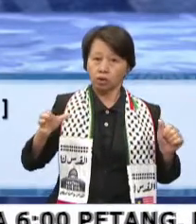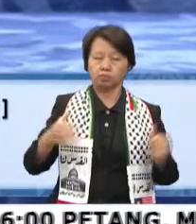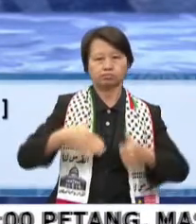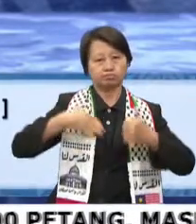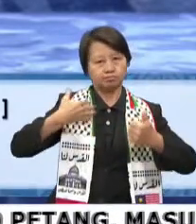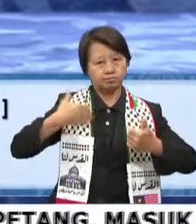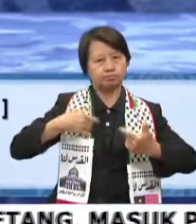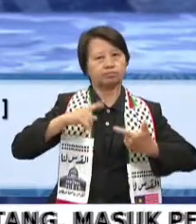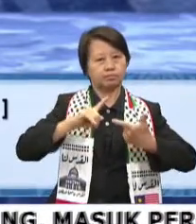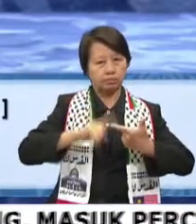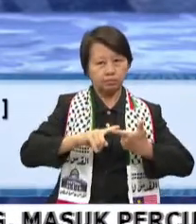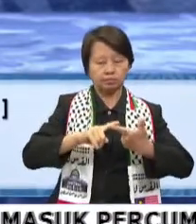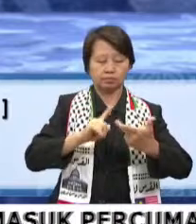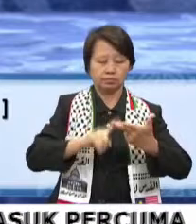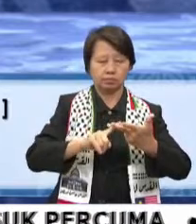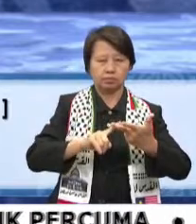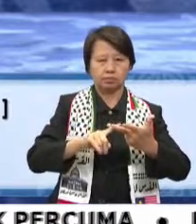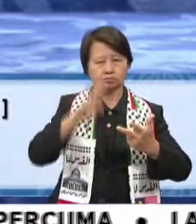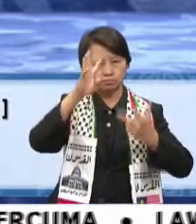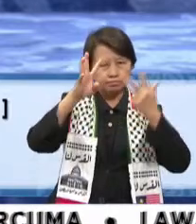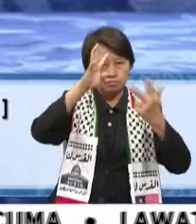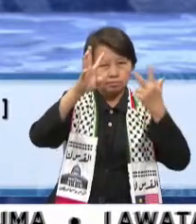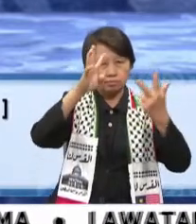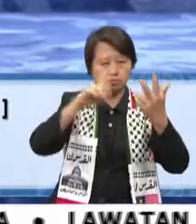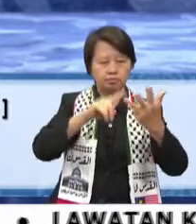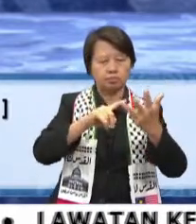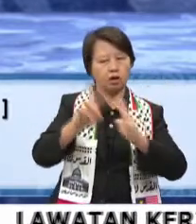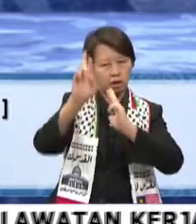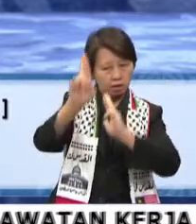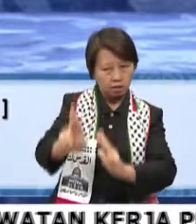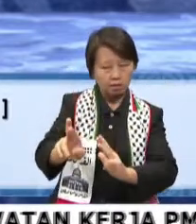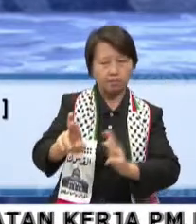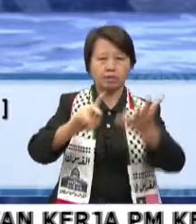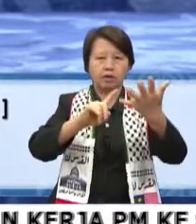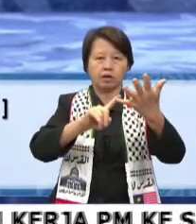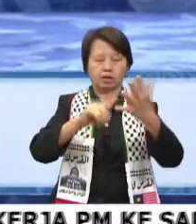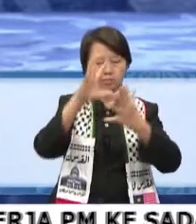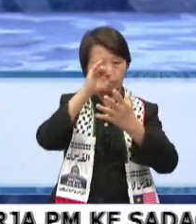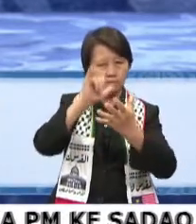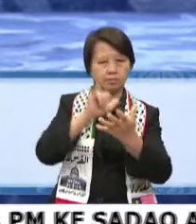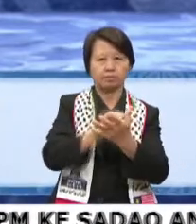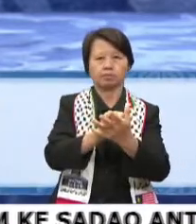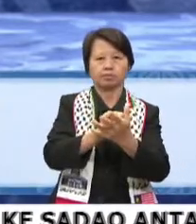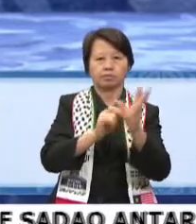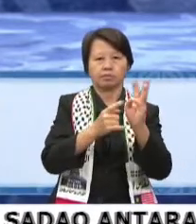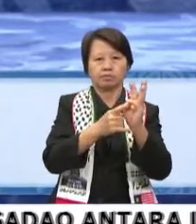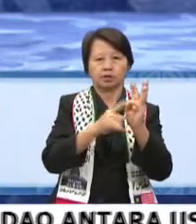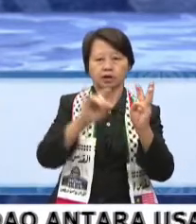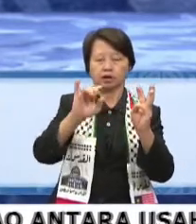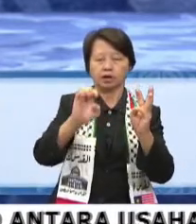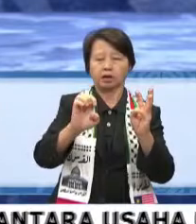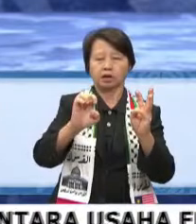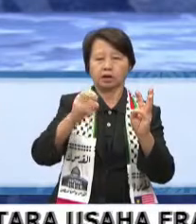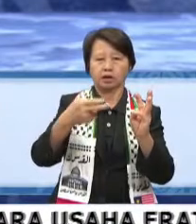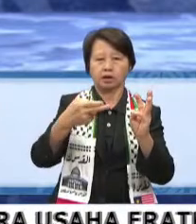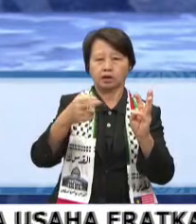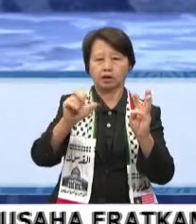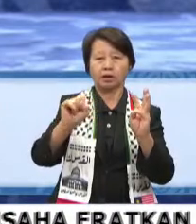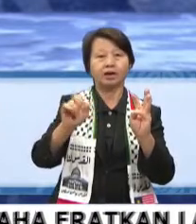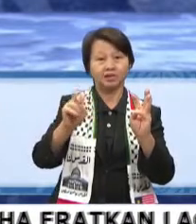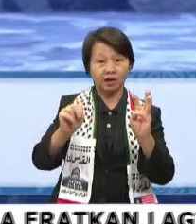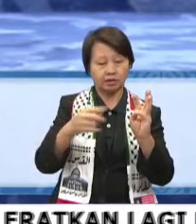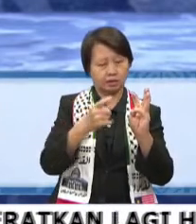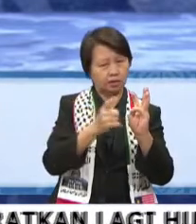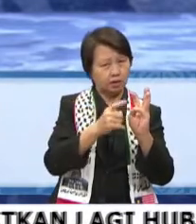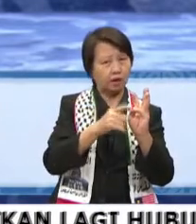kesejahteraan dan Cipta hormat keyakinan dan ihsan ya dan